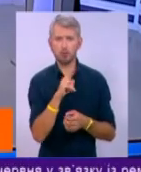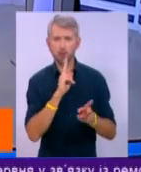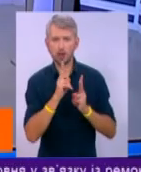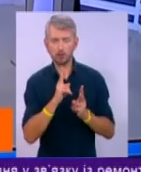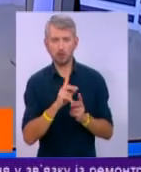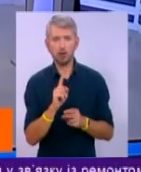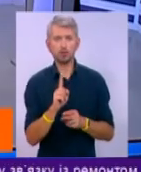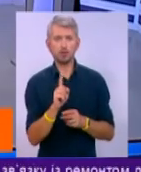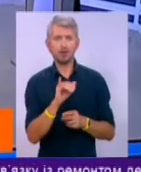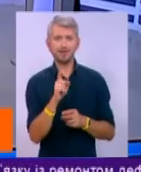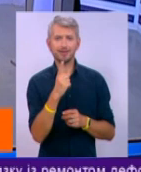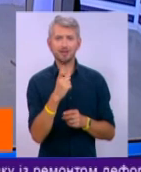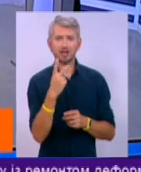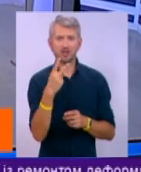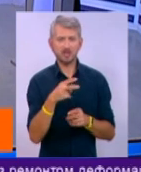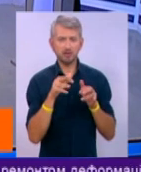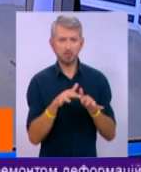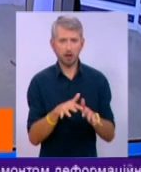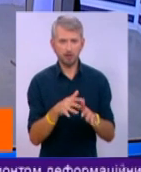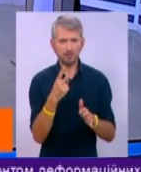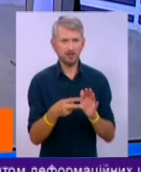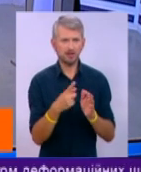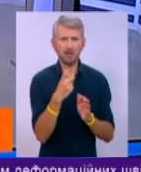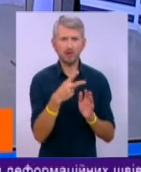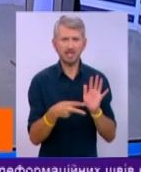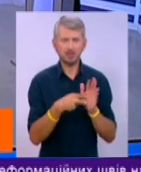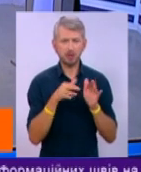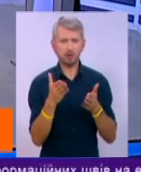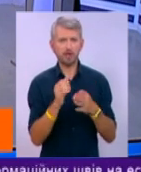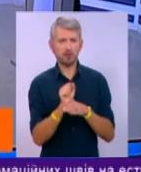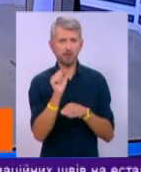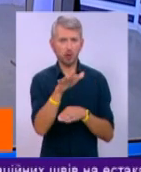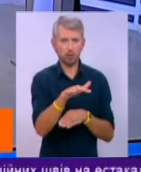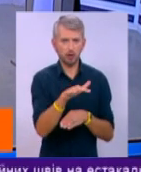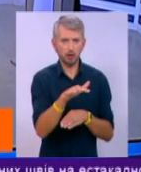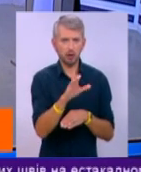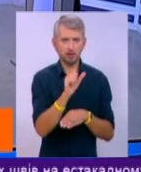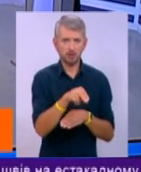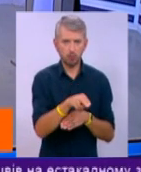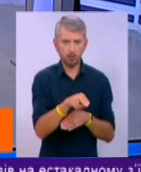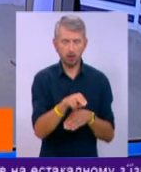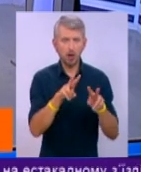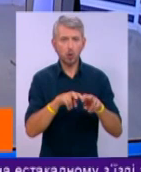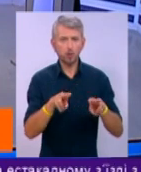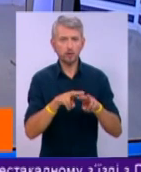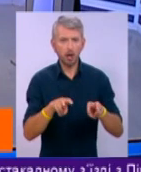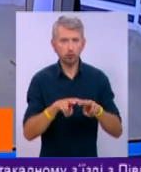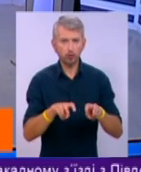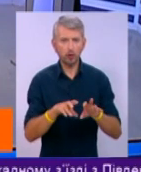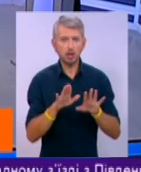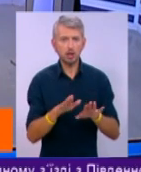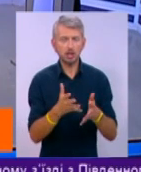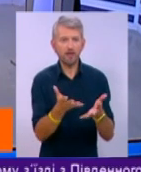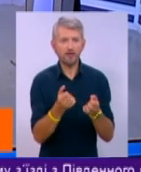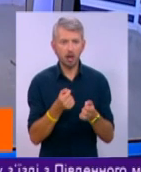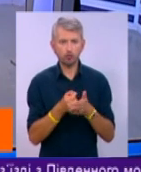із 120 справ, які 27 справ, які скеровані САПом, розглянуто, тільки взято